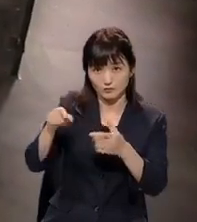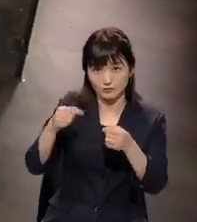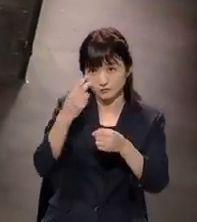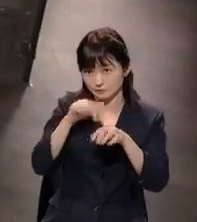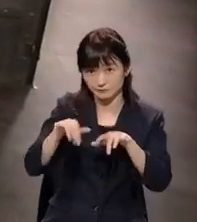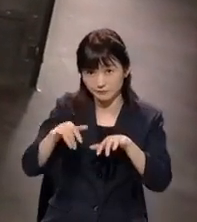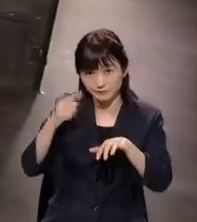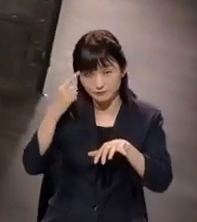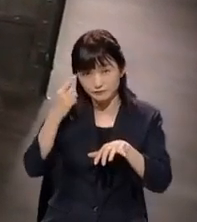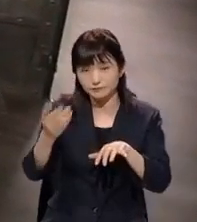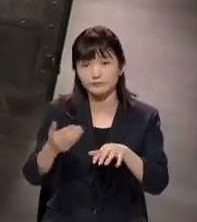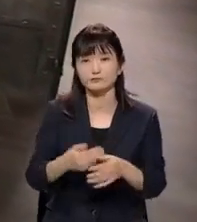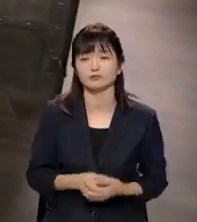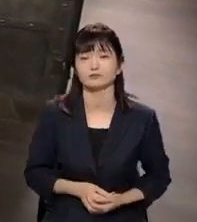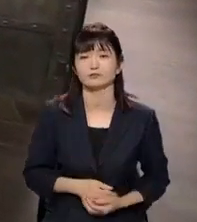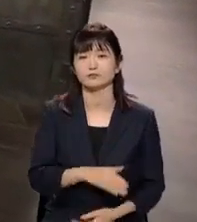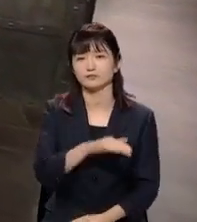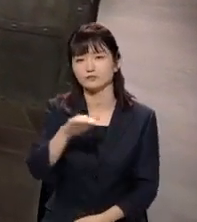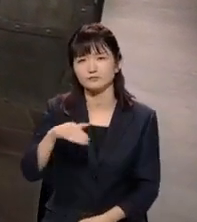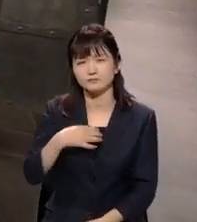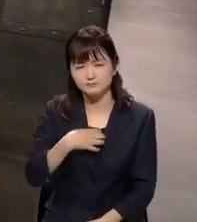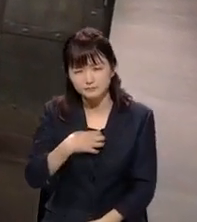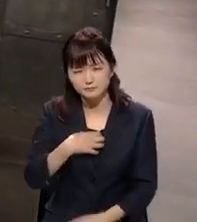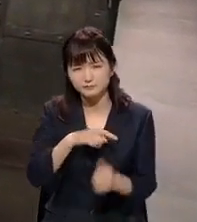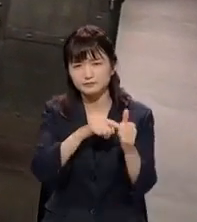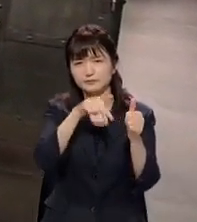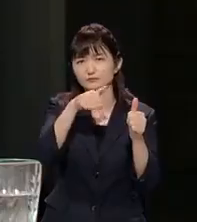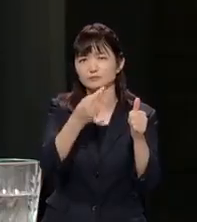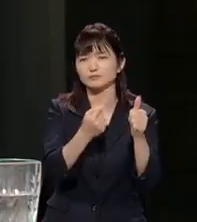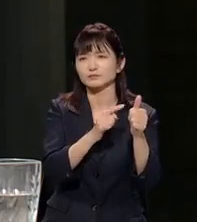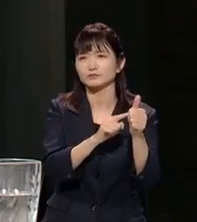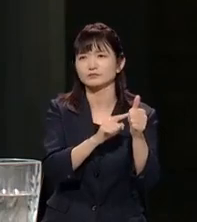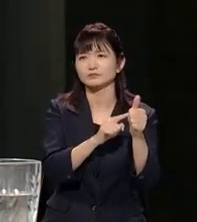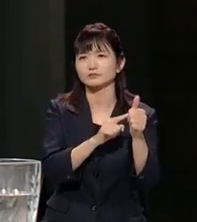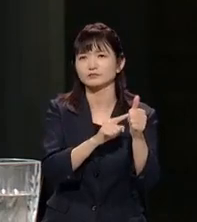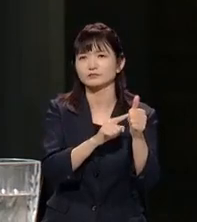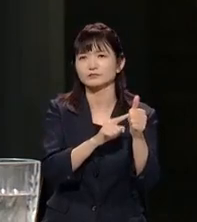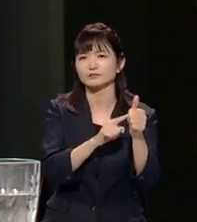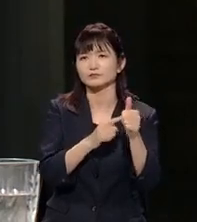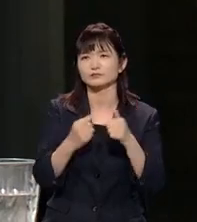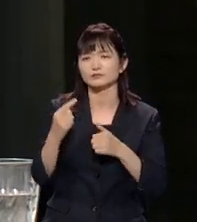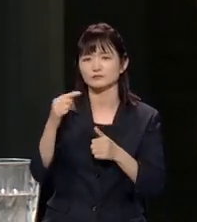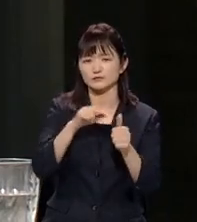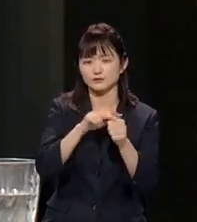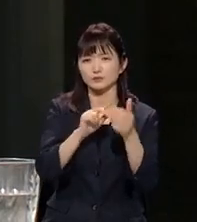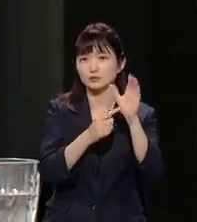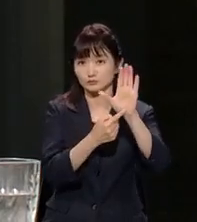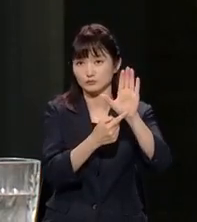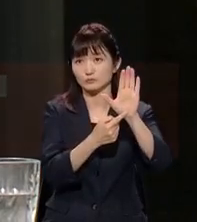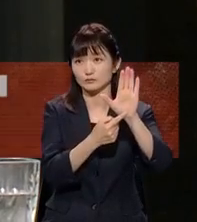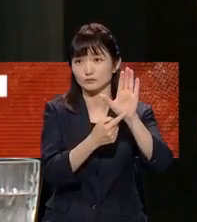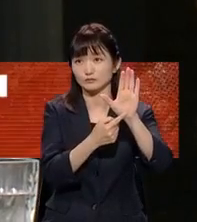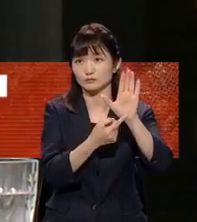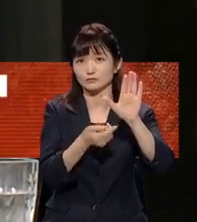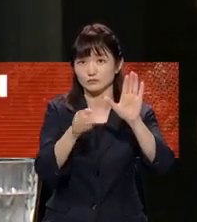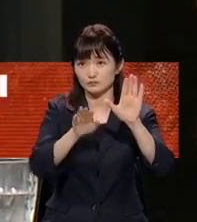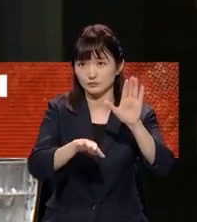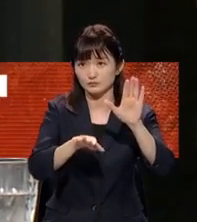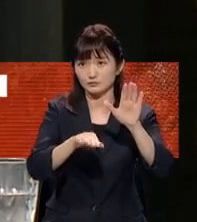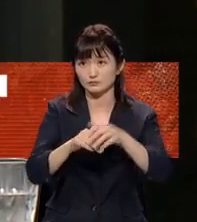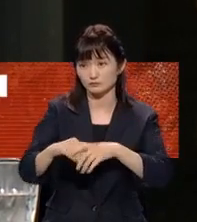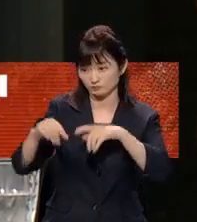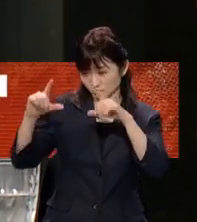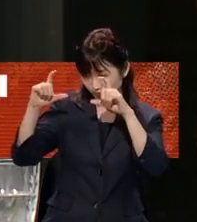저희는 조금 이제 우려했던 것이이 조선이가 신상공개는 됐지만 그래도 카메라